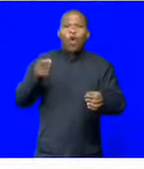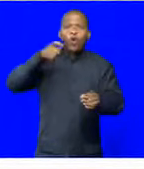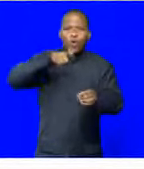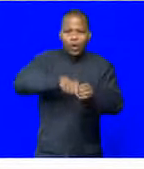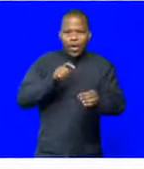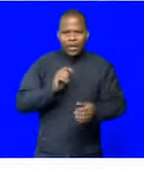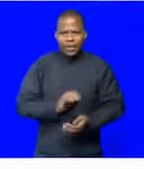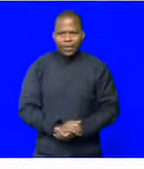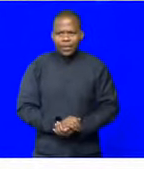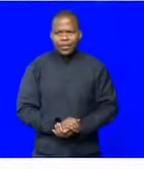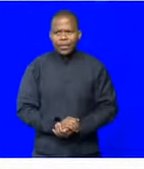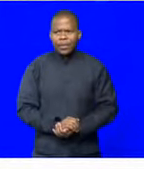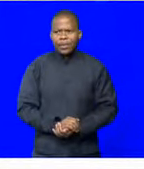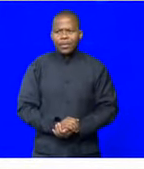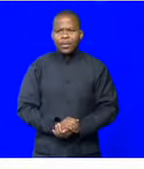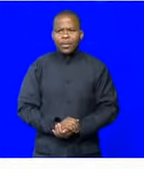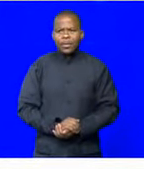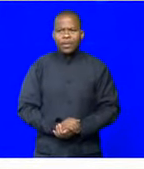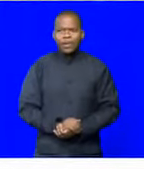International Airport.